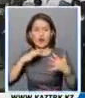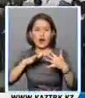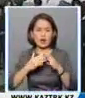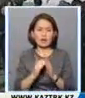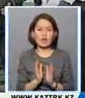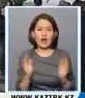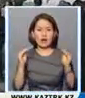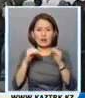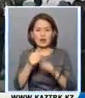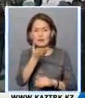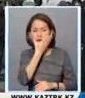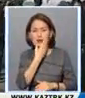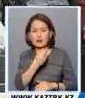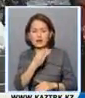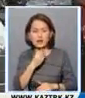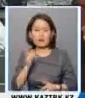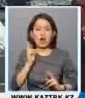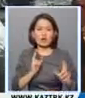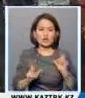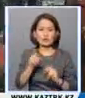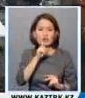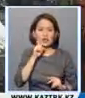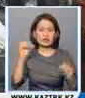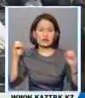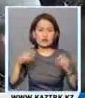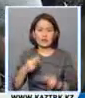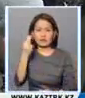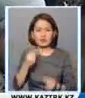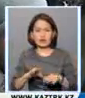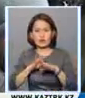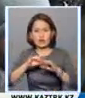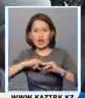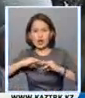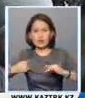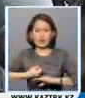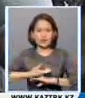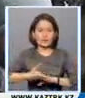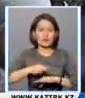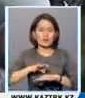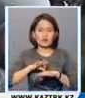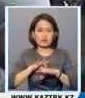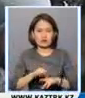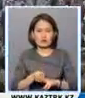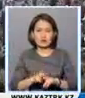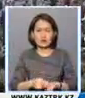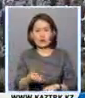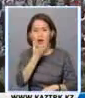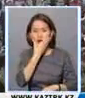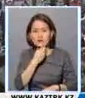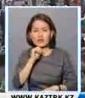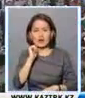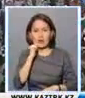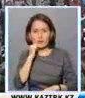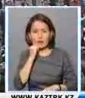елестетін киіз үйлер маңында студенттер ән шырқап жиналған қонақтарға қасиетті Наурыз көже таратты. Ал ақсақалдар дастарханның кең, ақтың